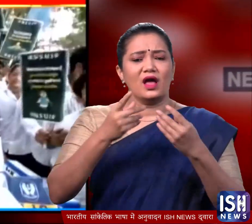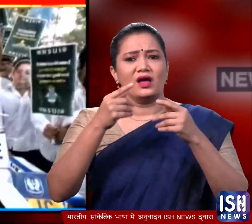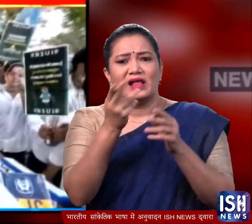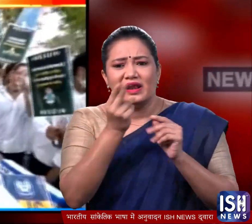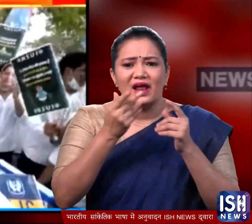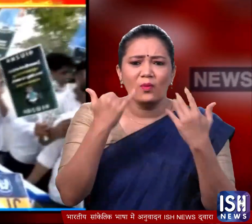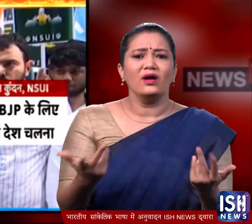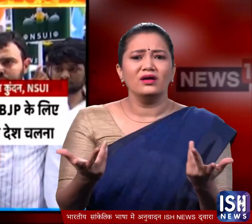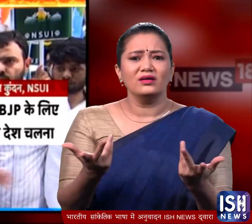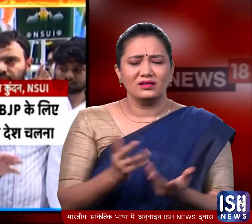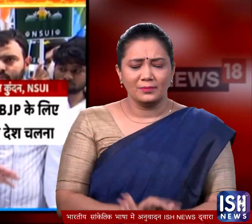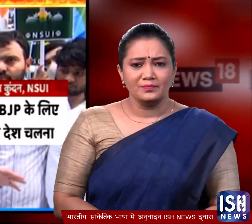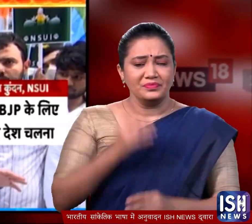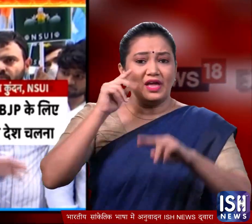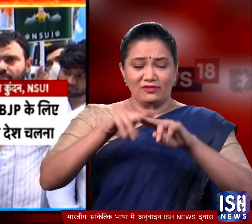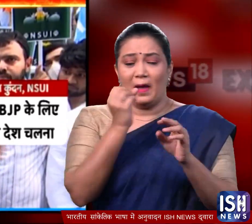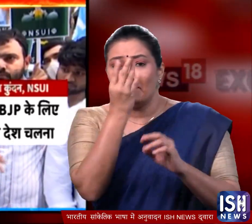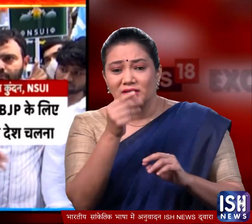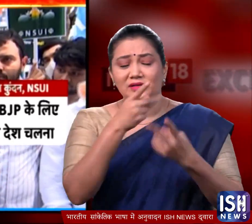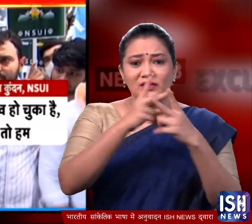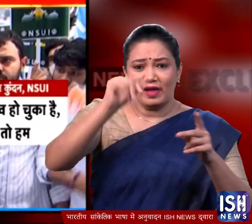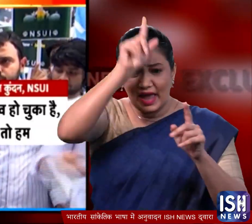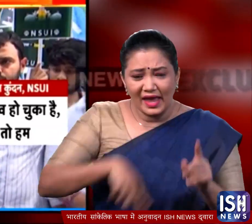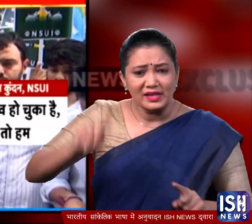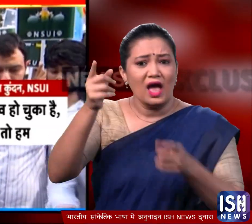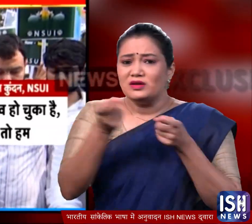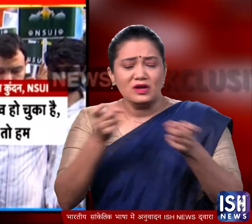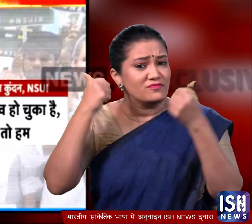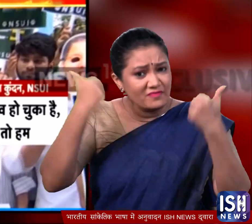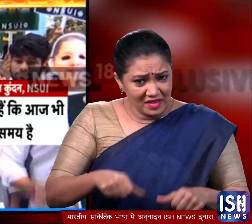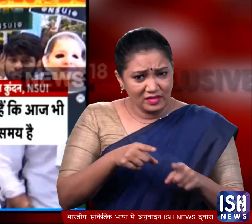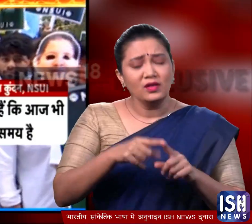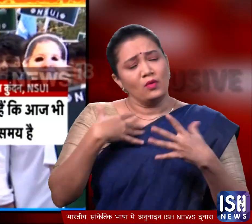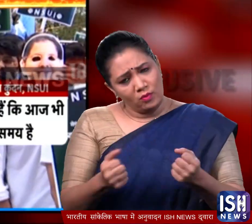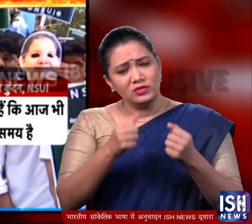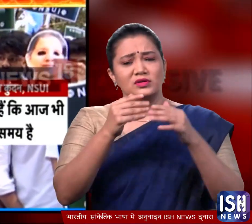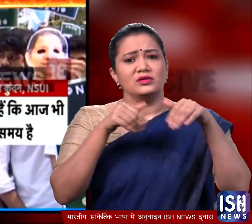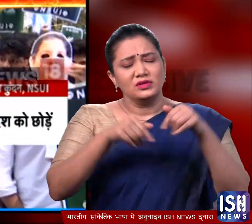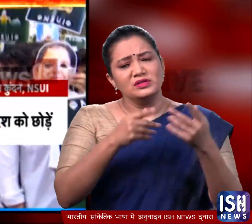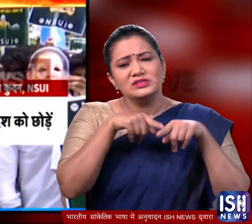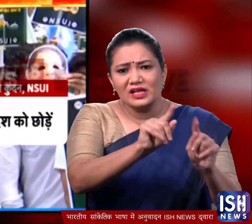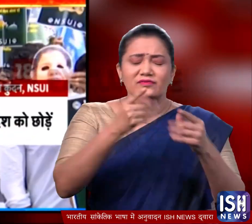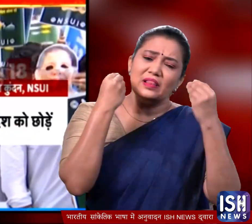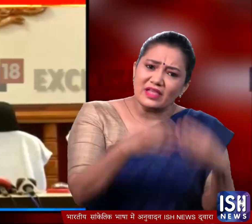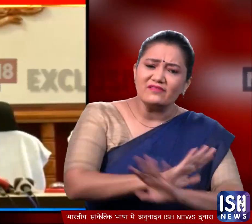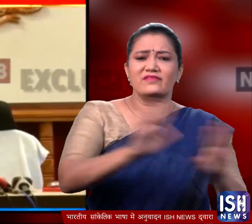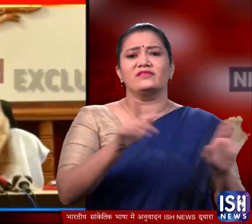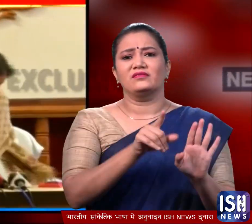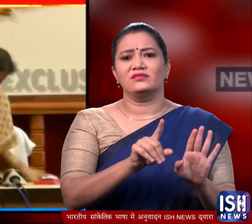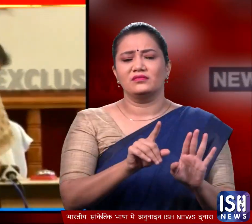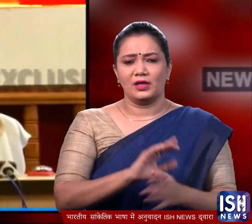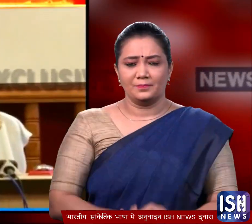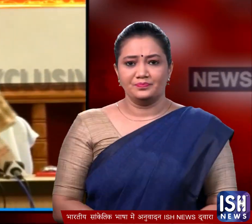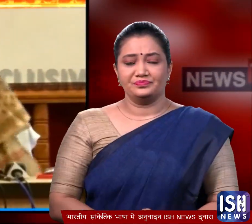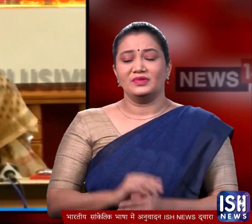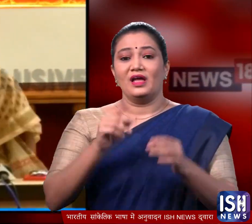फैसले पर सवाल खड़े किए। अगर भाजपा के लिए आज देश चलाना संभव हो चुका है तो हम चाहते हैं कि वो आज भी समय है देश को छोड़े। वित्त